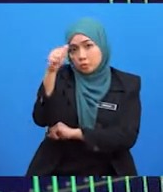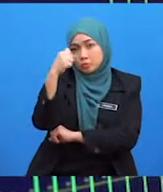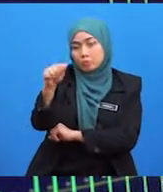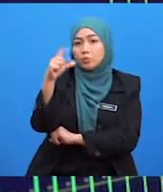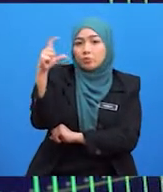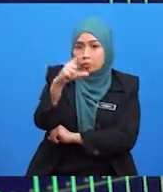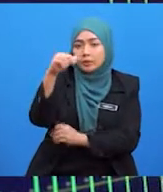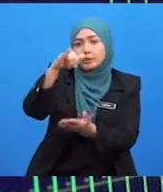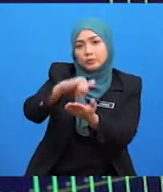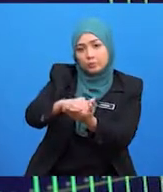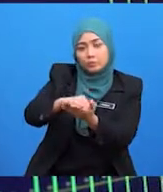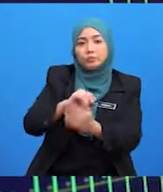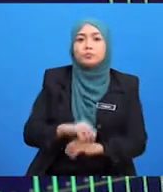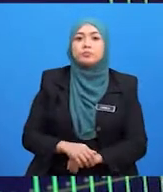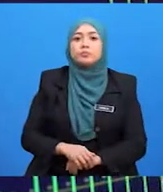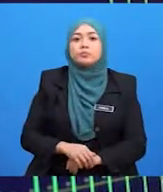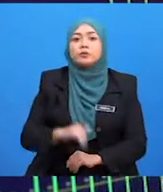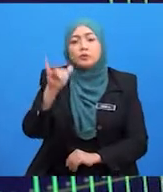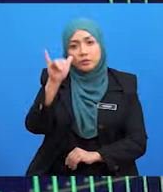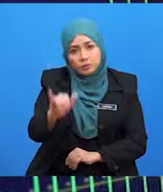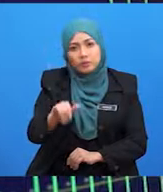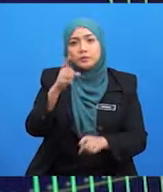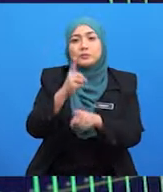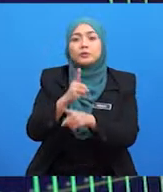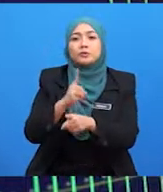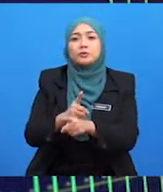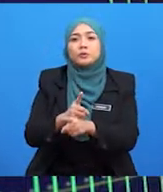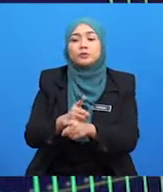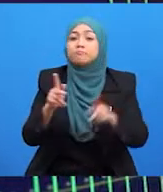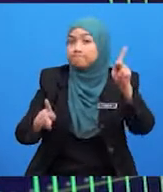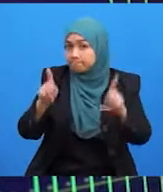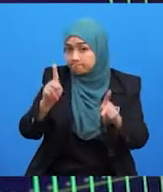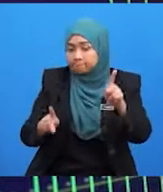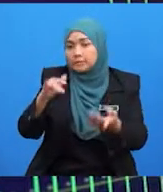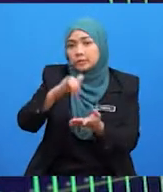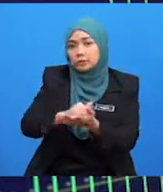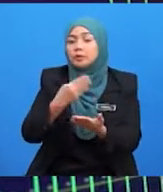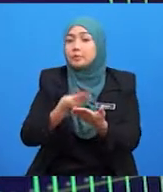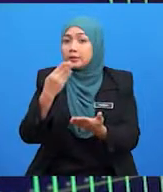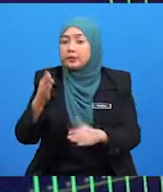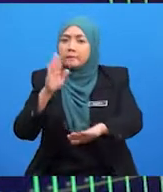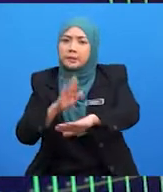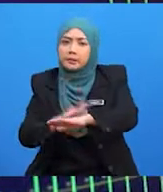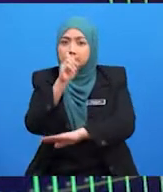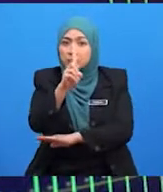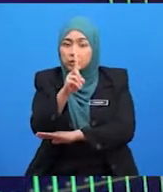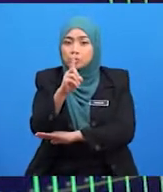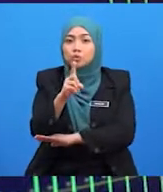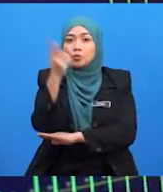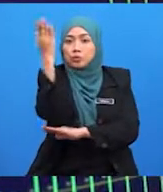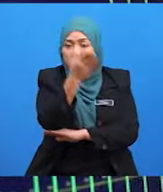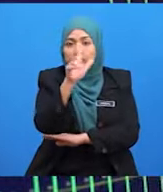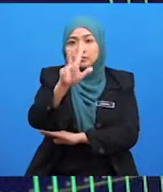tersebut? Ya, betul. Kenderaan tersebut dibeli pada 1